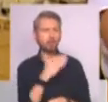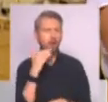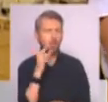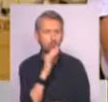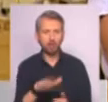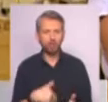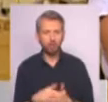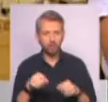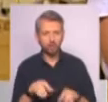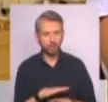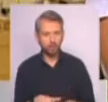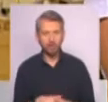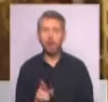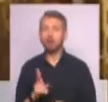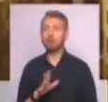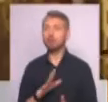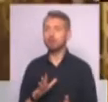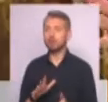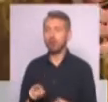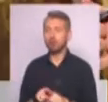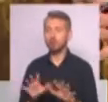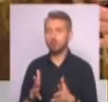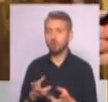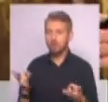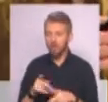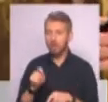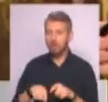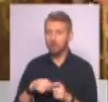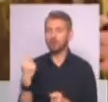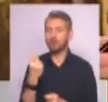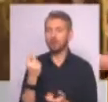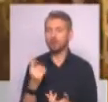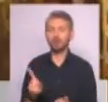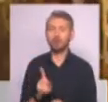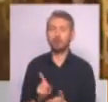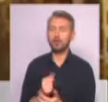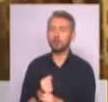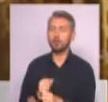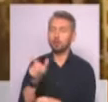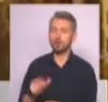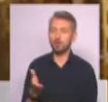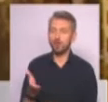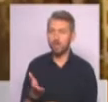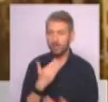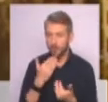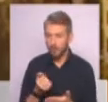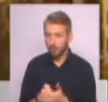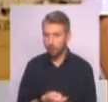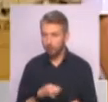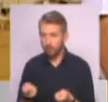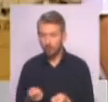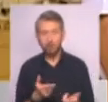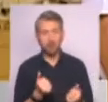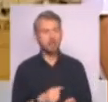він досі не розв'язаний. Як діяти у випадку? Треба повірити лічильники. Що повинно робити споживач? Звертатись до постачальника?